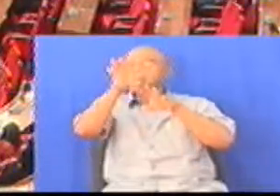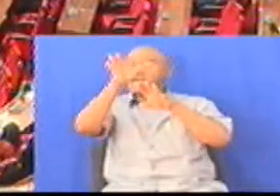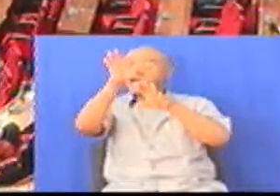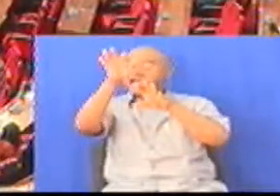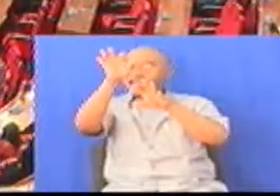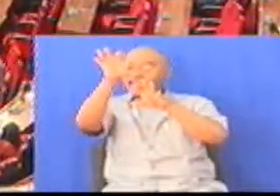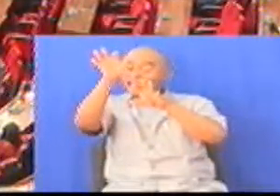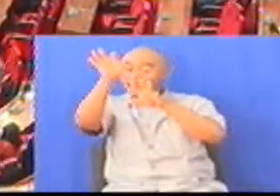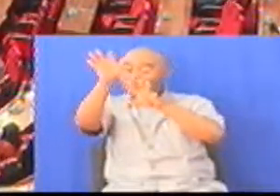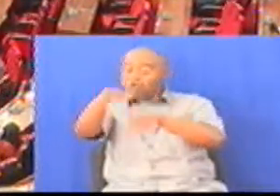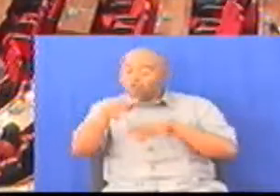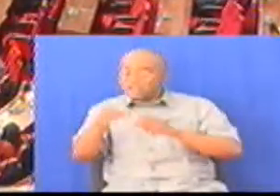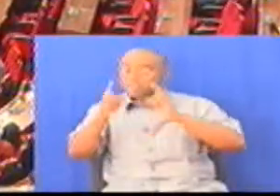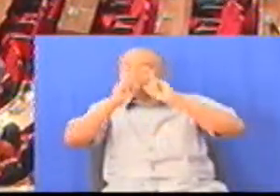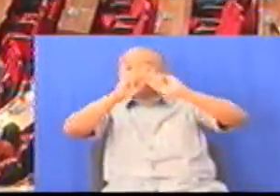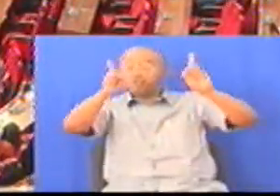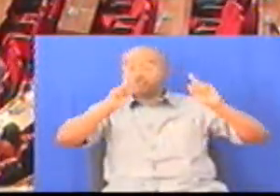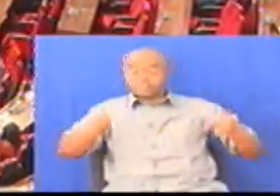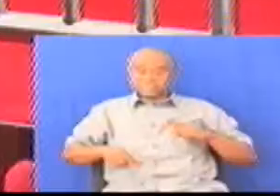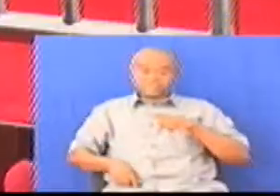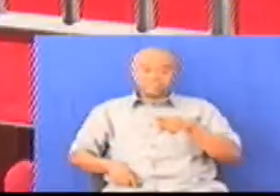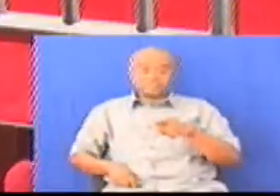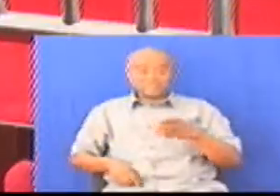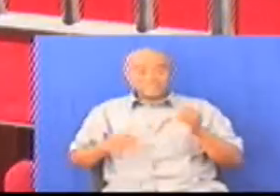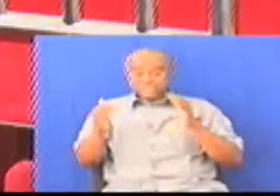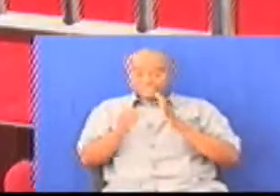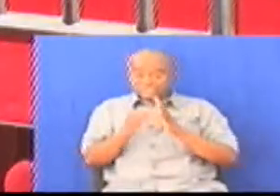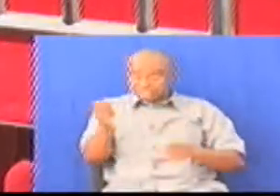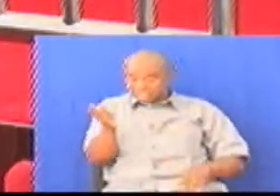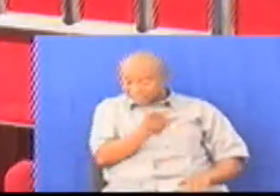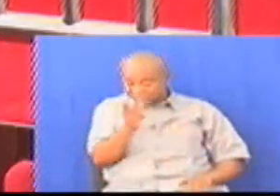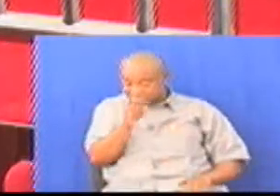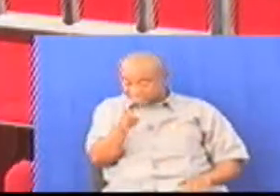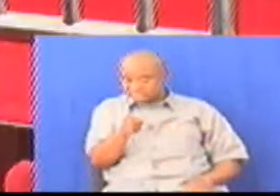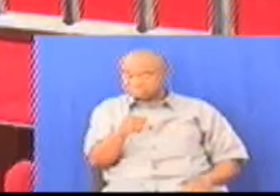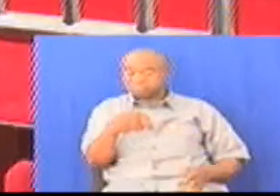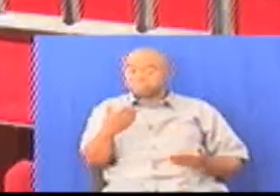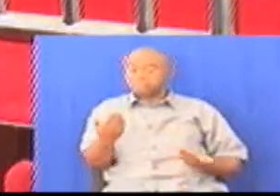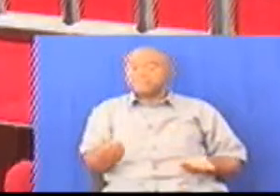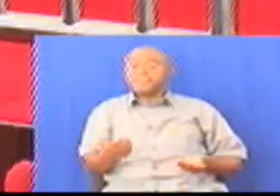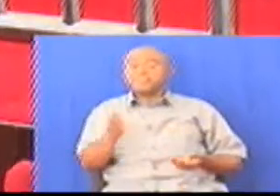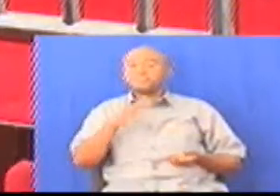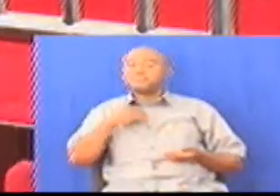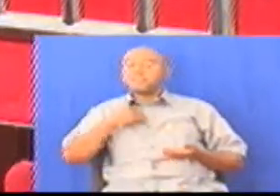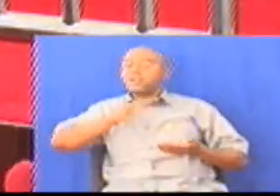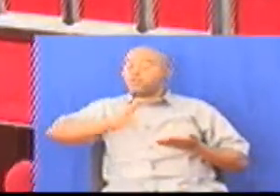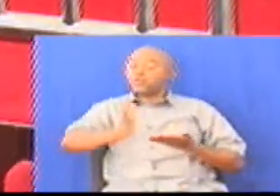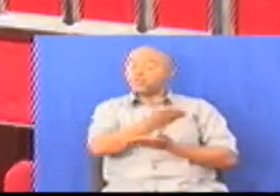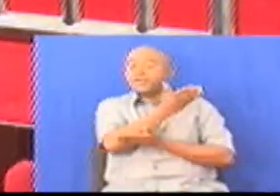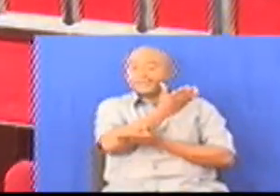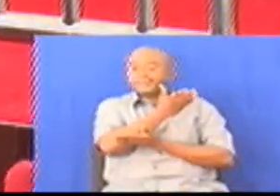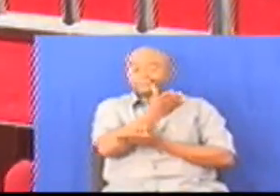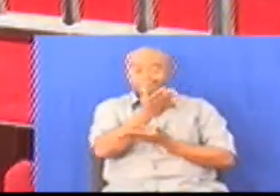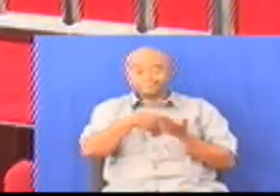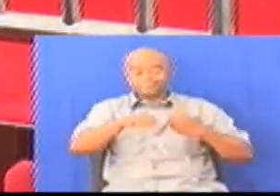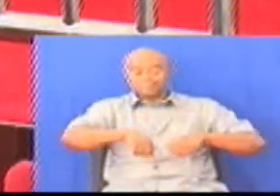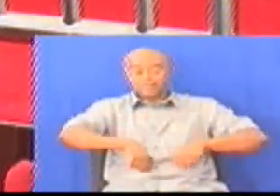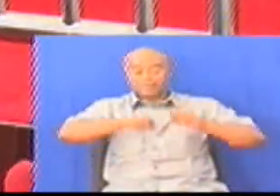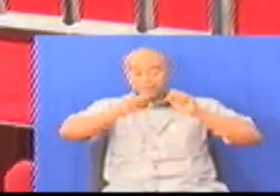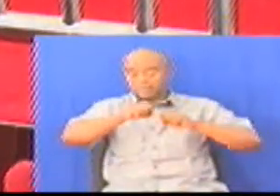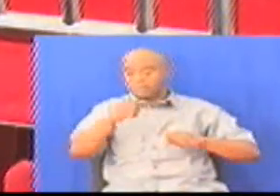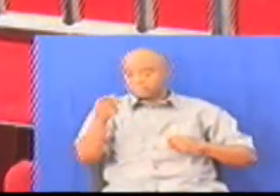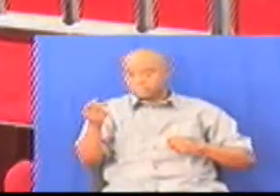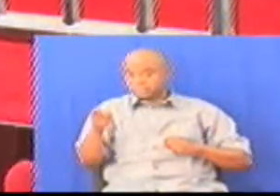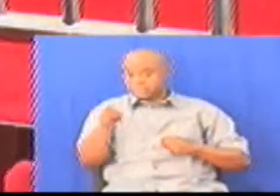Conservation Authority. Sasa sheria hizi zinataka kuondoa mamlaka hizi